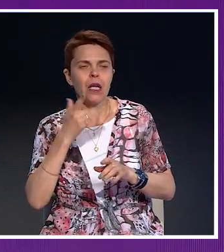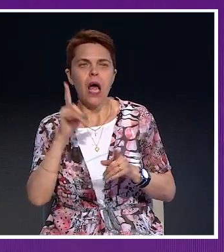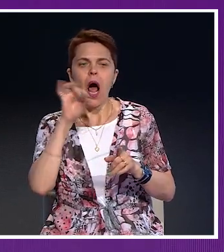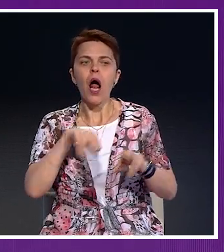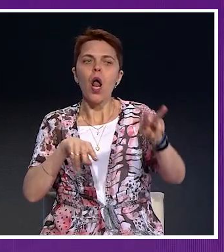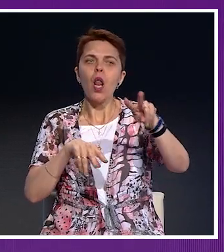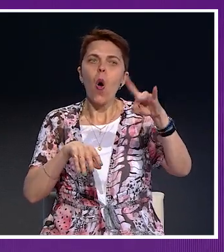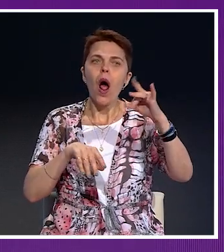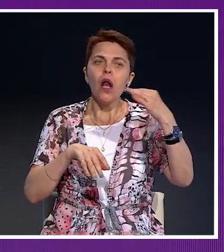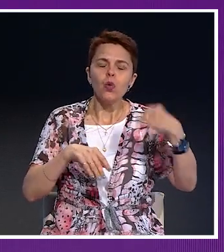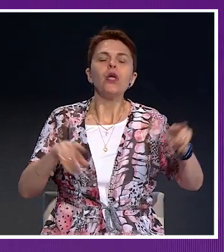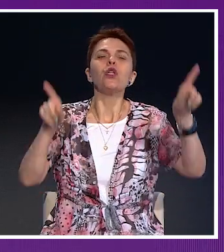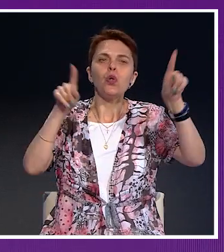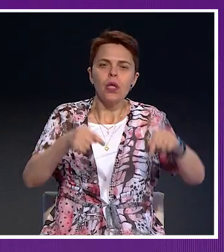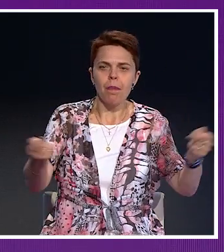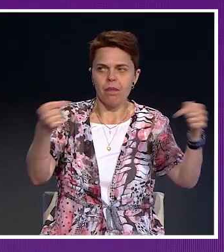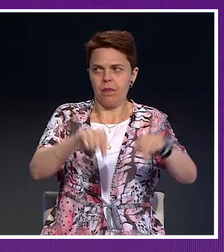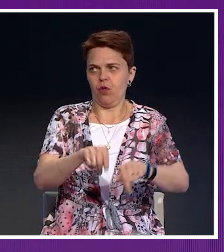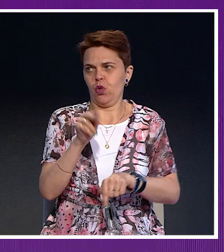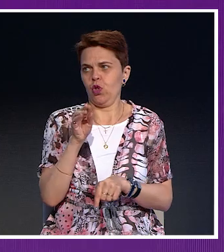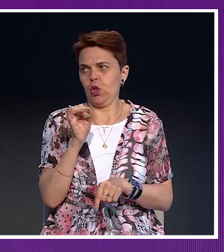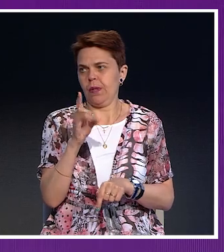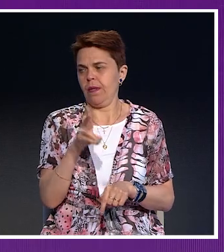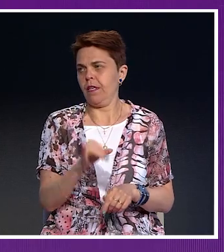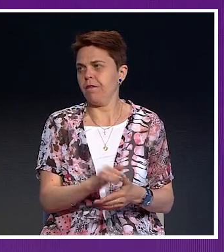і локальної в тому числі.